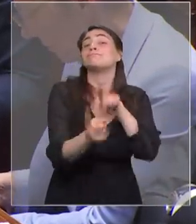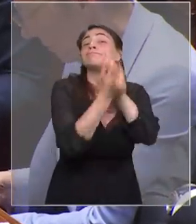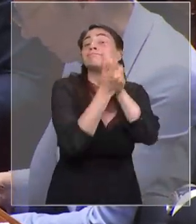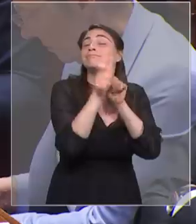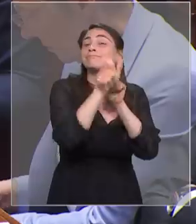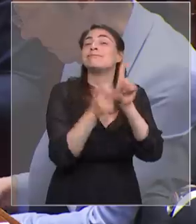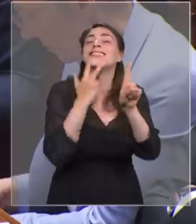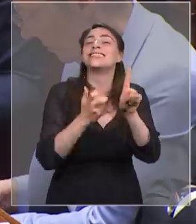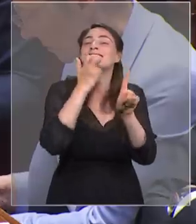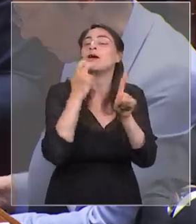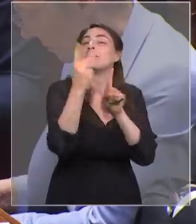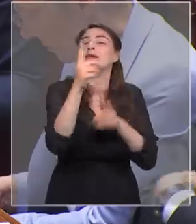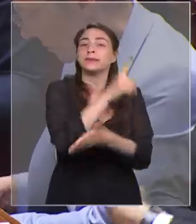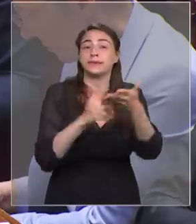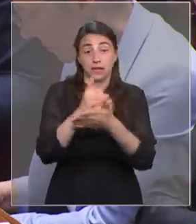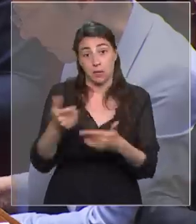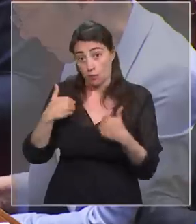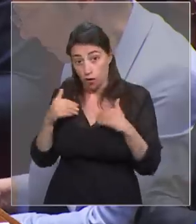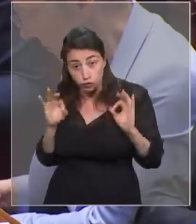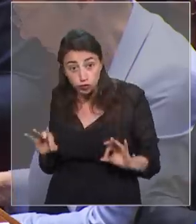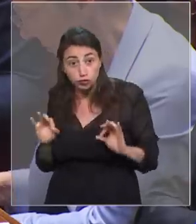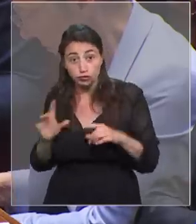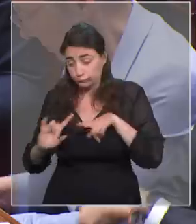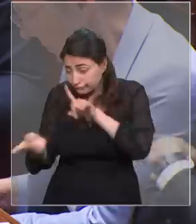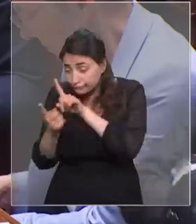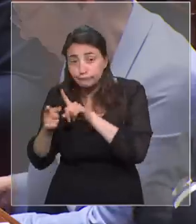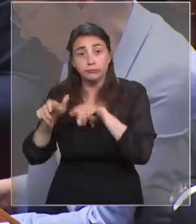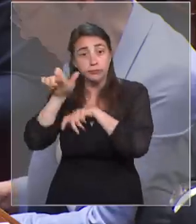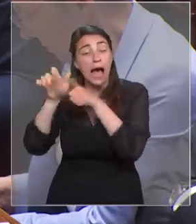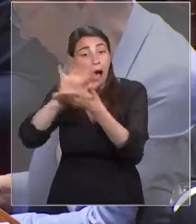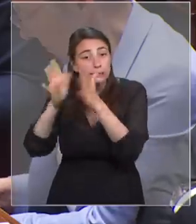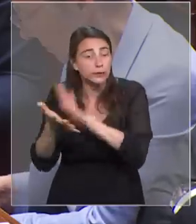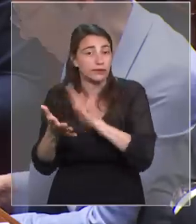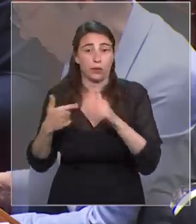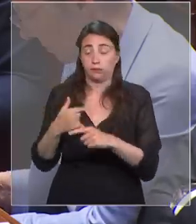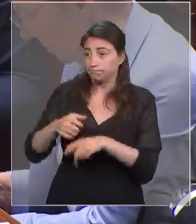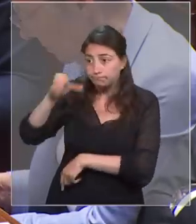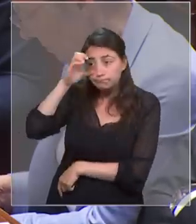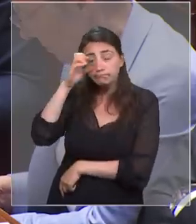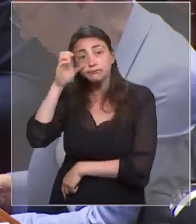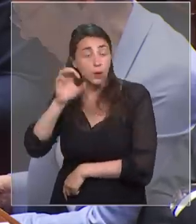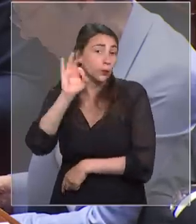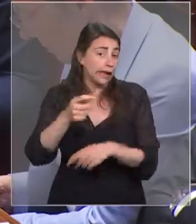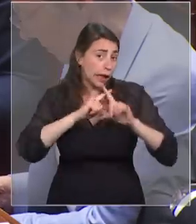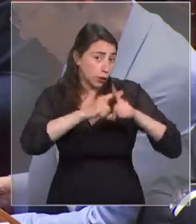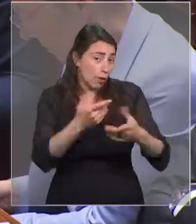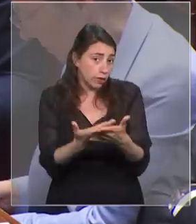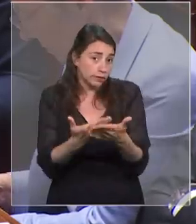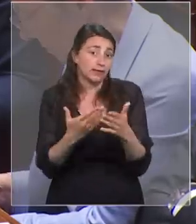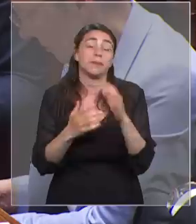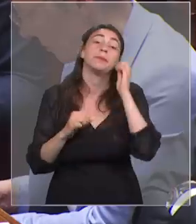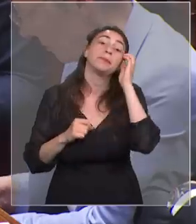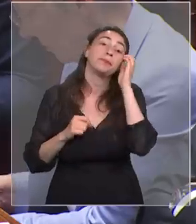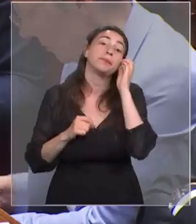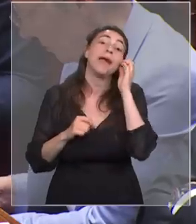très nombreuses reprises les associations représentant les motards. J'ai entendu ces préoccupations, cet argument aussi, même si je crois que celui-ci en particulier doit